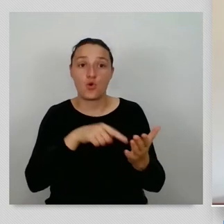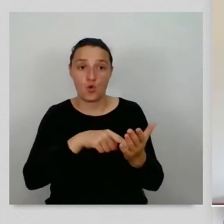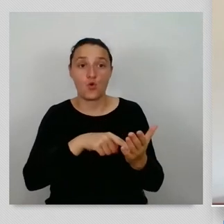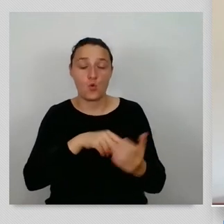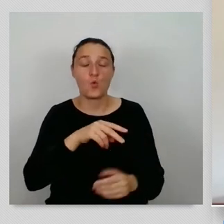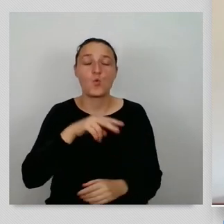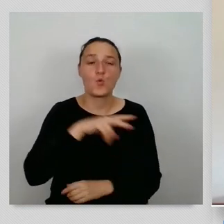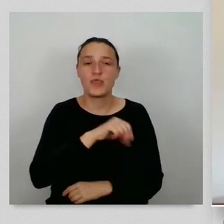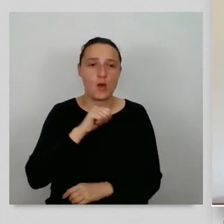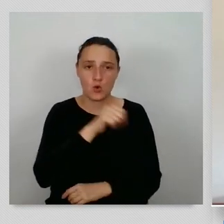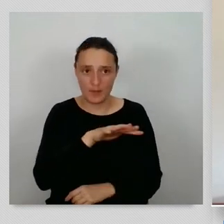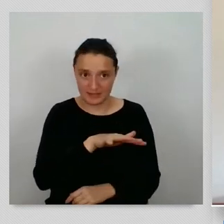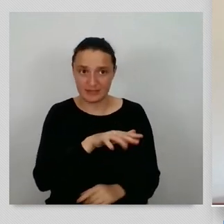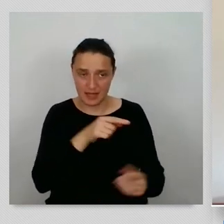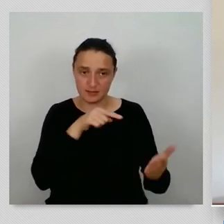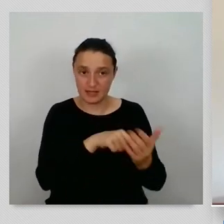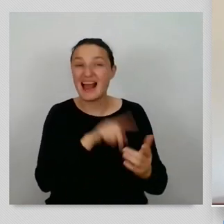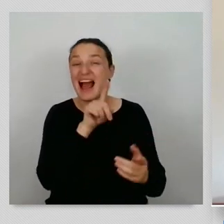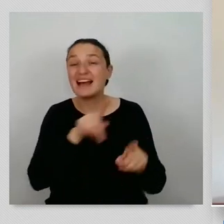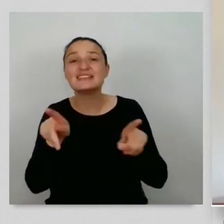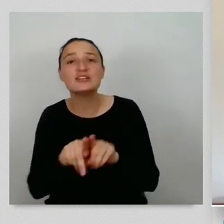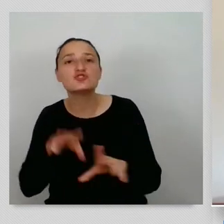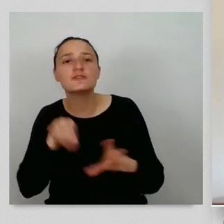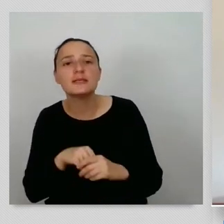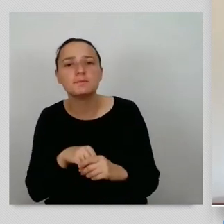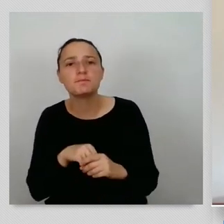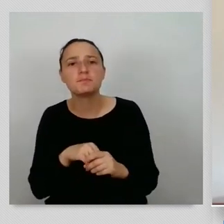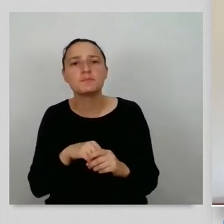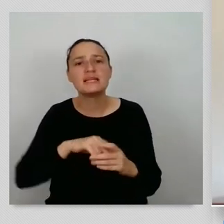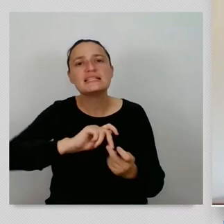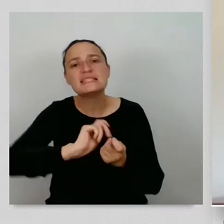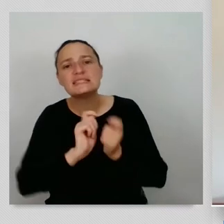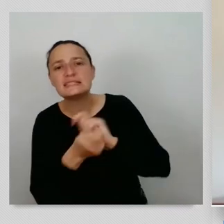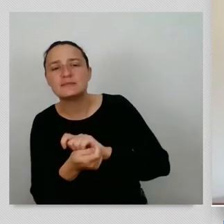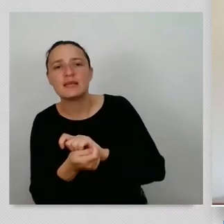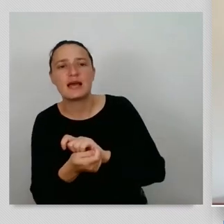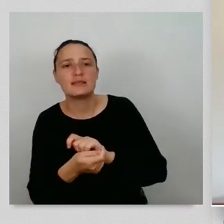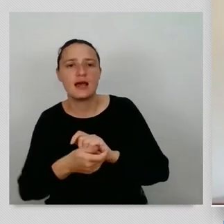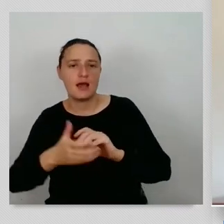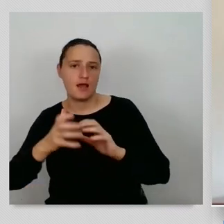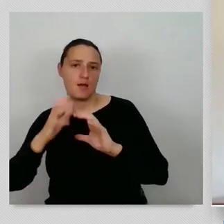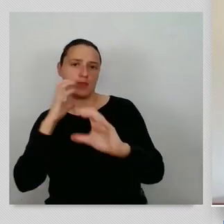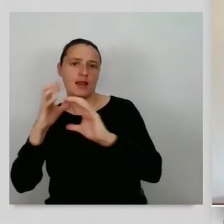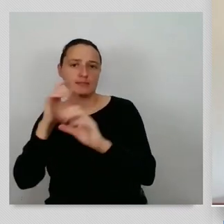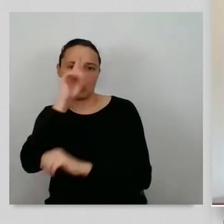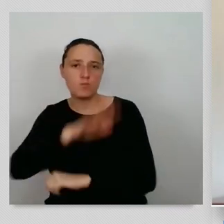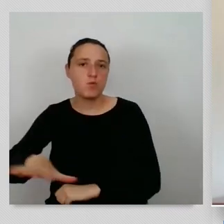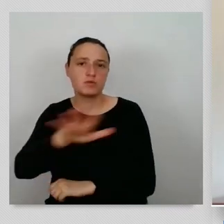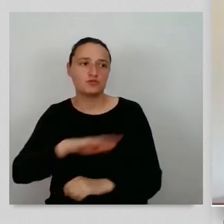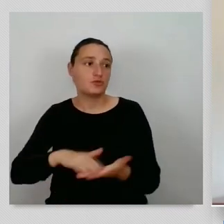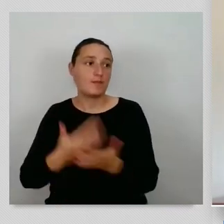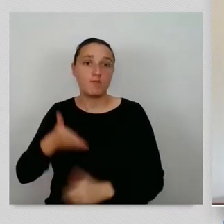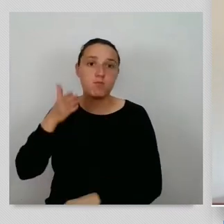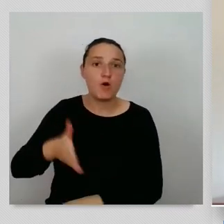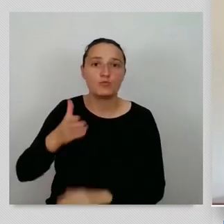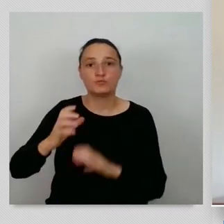ale przede wszystkim przejście na dobry system transportu publicznego, czyli rozwój kolei,